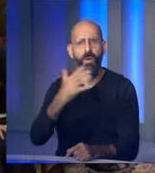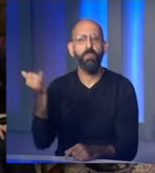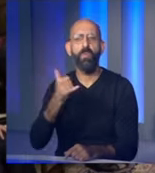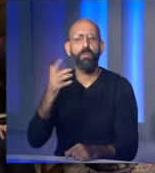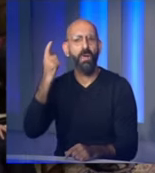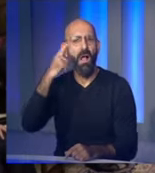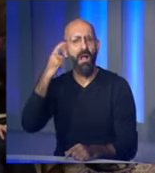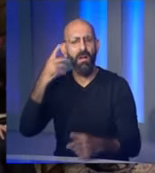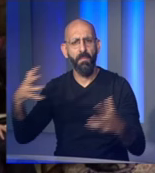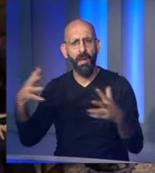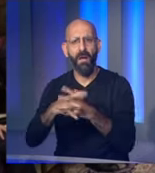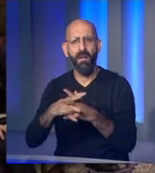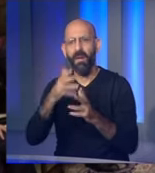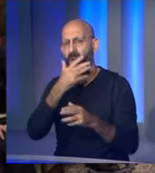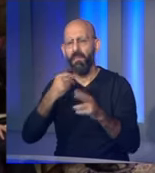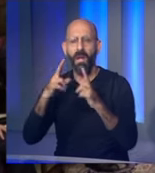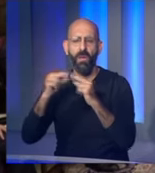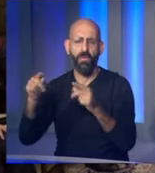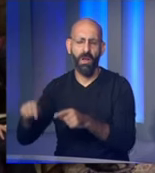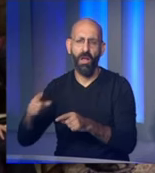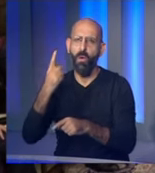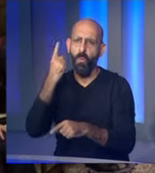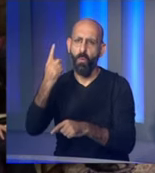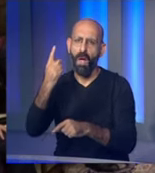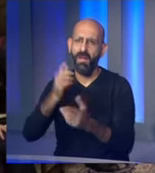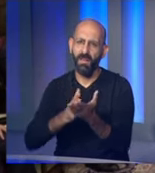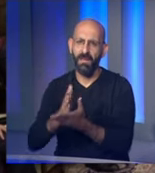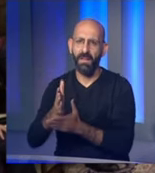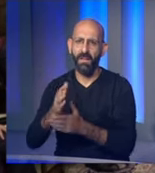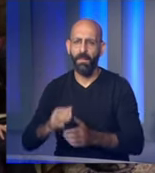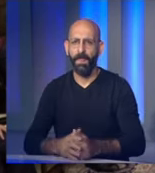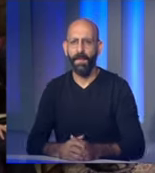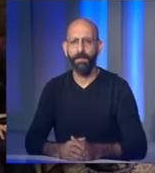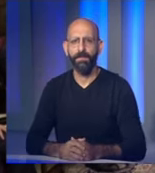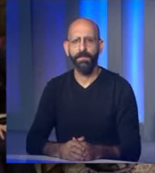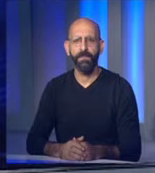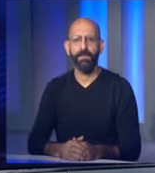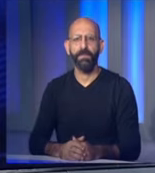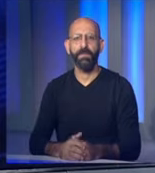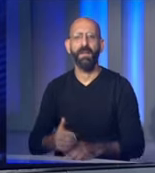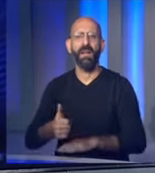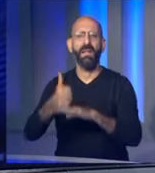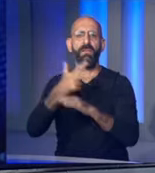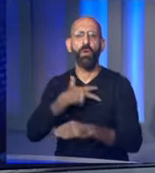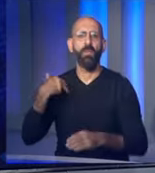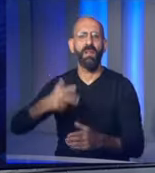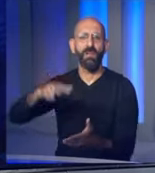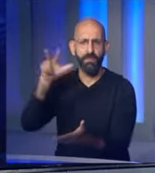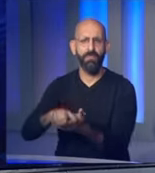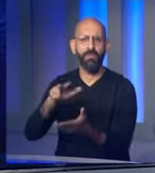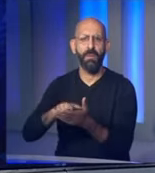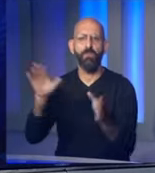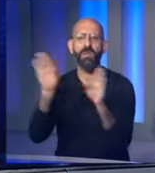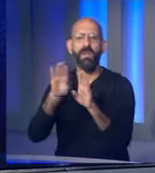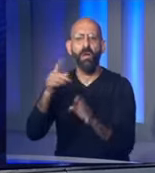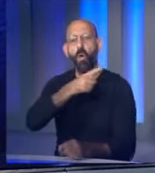الجميع الى جده العقل والحكمه فمن دونهما لا تنقذ الاوطان اصدر رئيس الحكومه نجيب